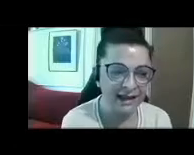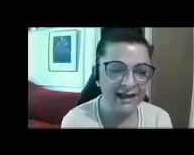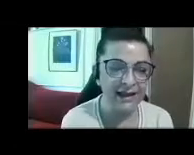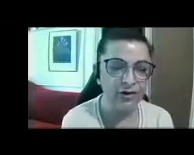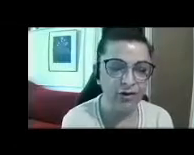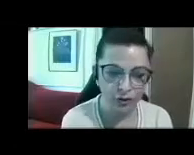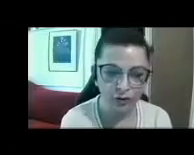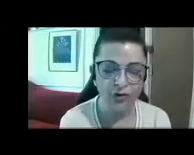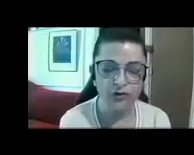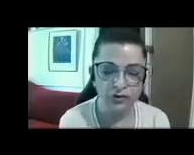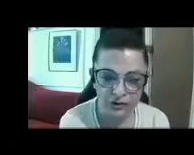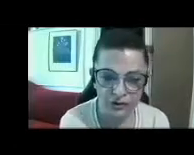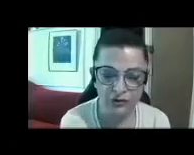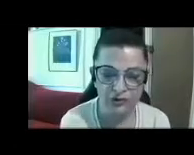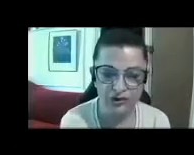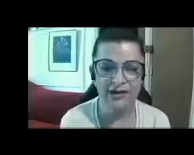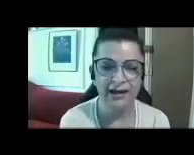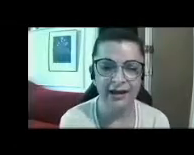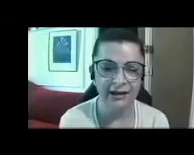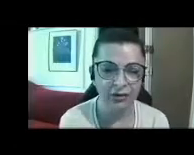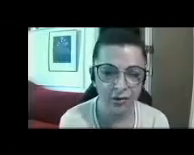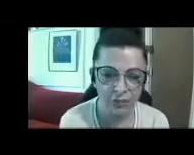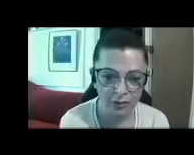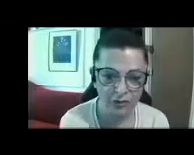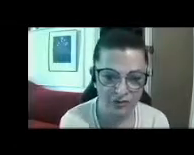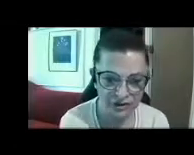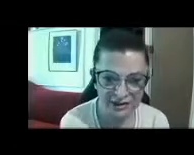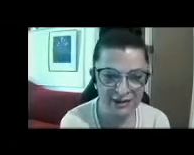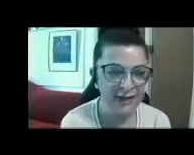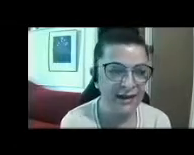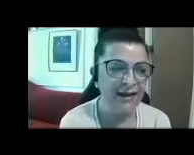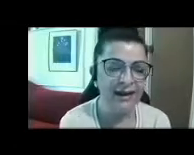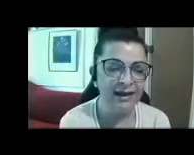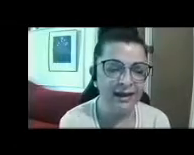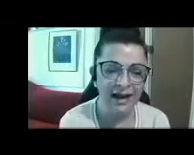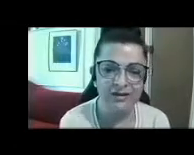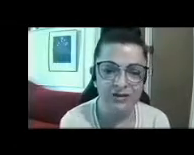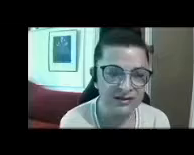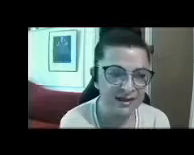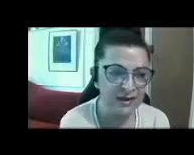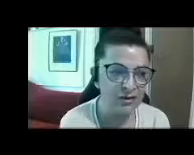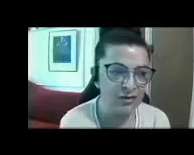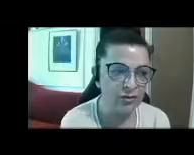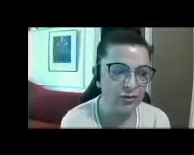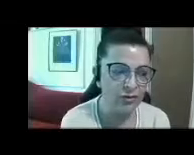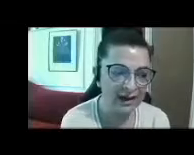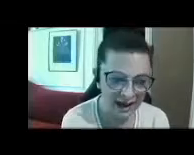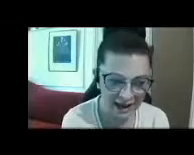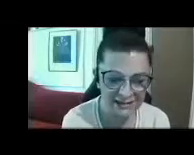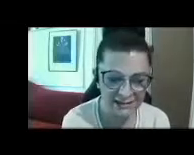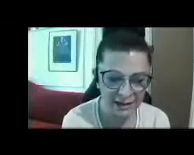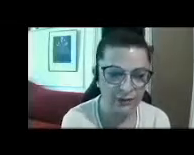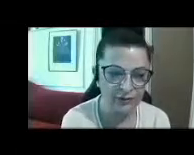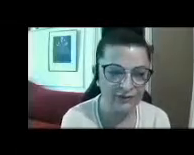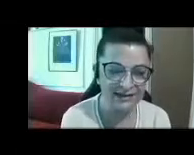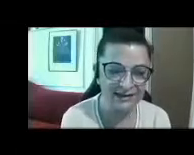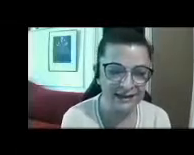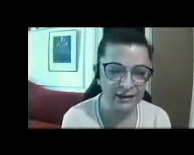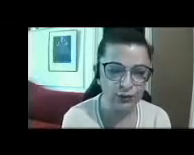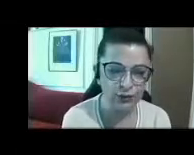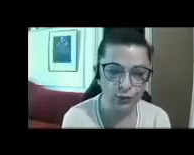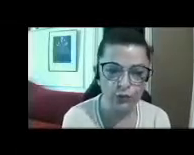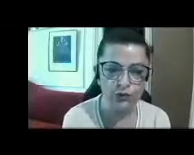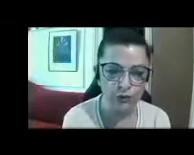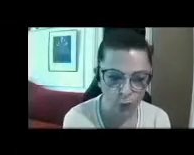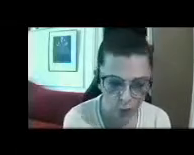qui est docteur en sociologie et anthropologie. Elle est associée au l'ERAS à l'Université